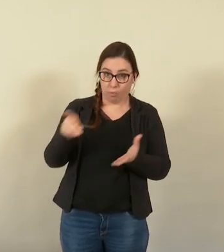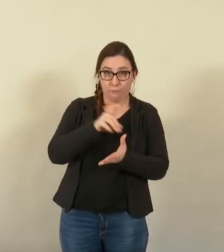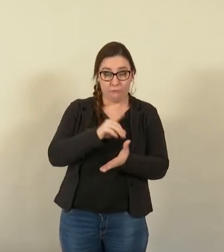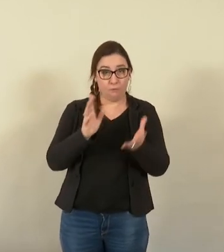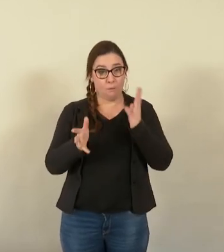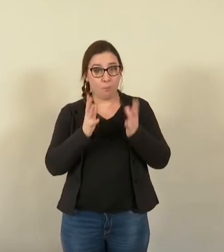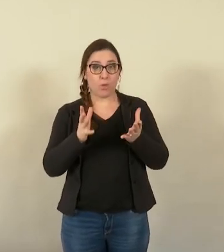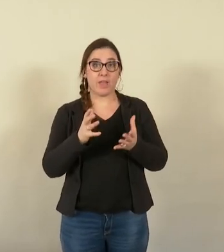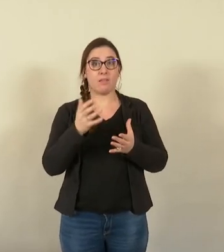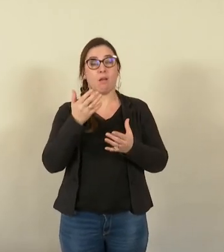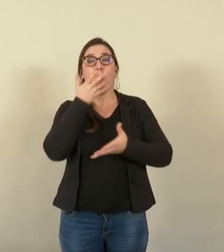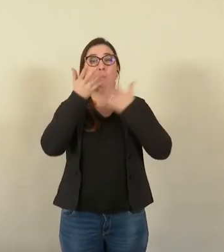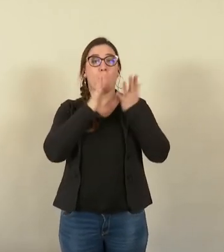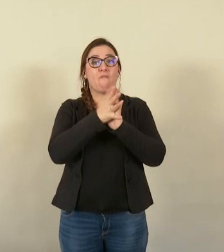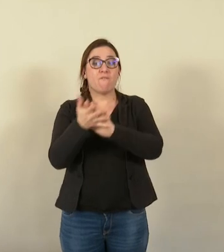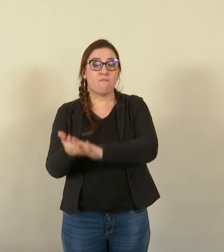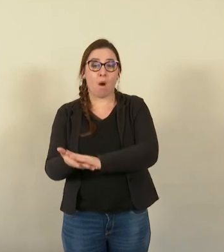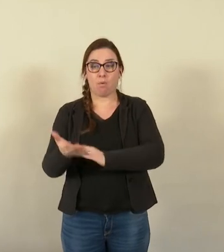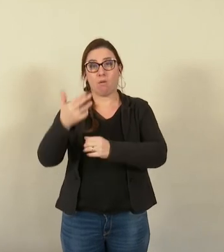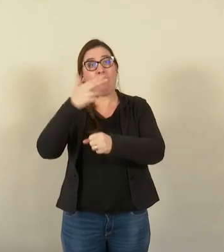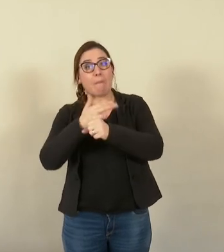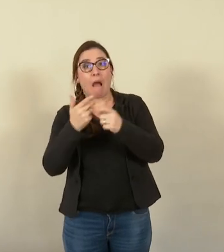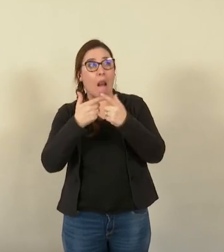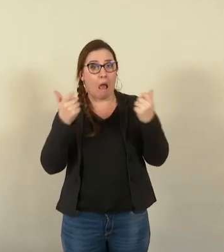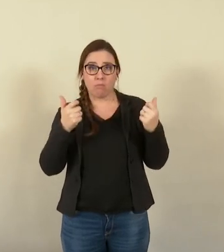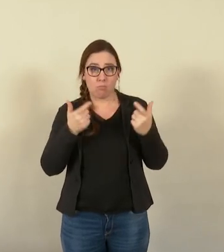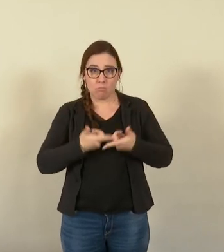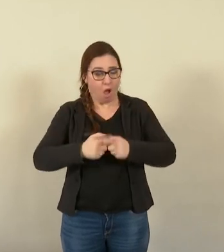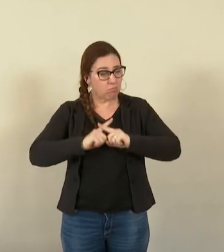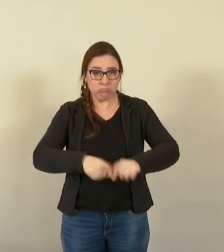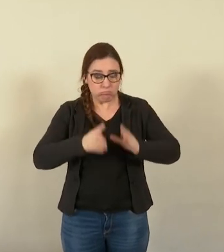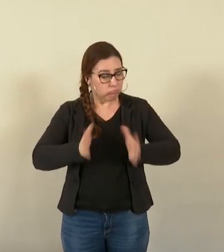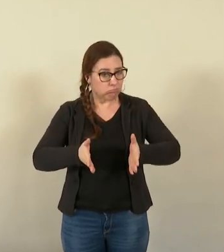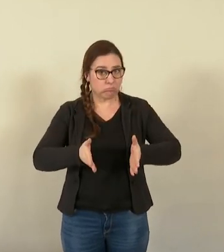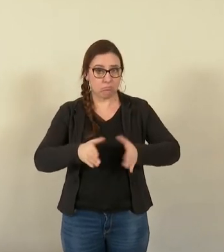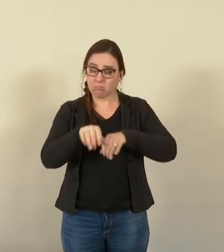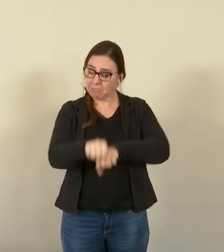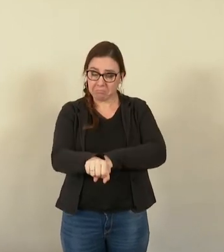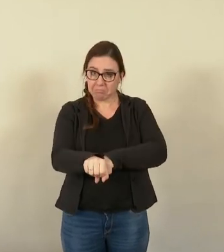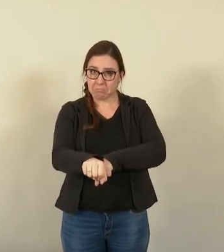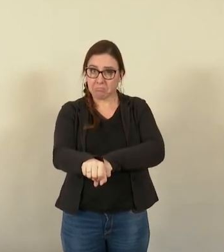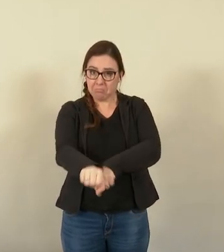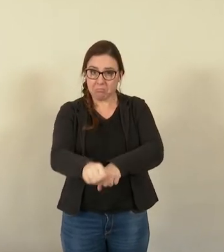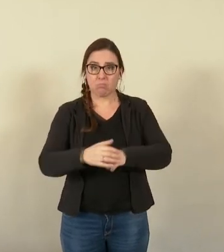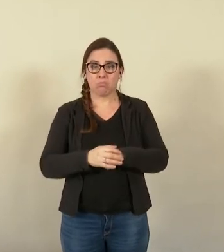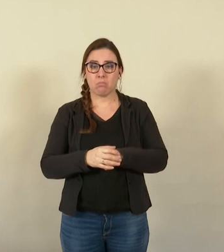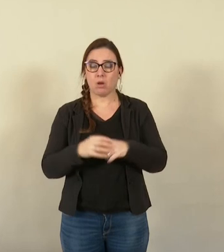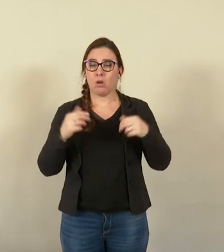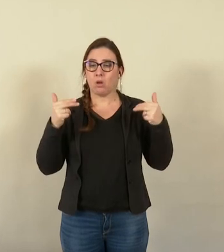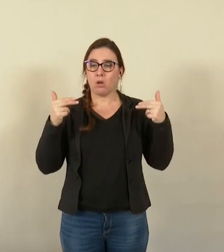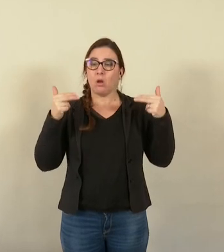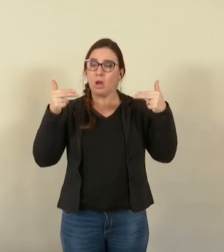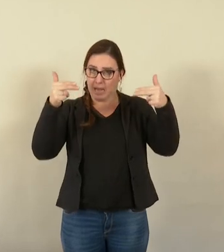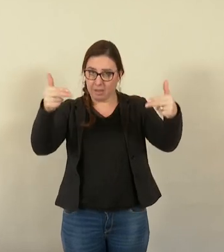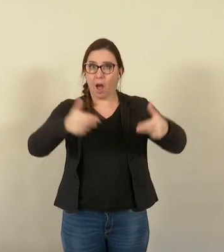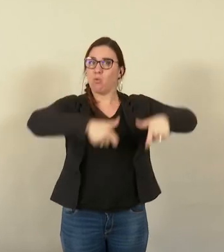de déformer nos propos mais sur les caméras nous ne changeons pas d'avis hein je le dis et le redis il y a des caméras pour B pour protéger